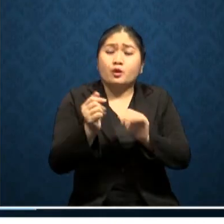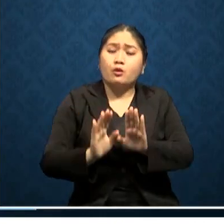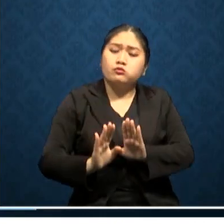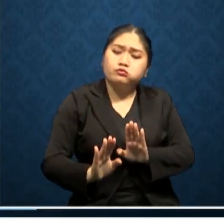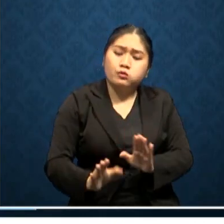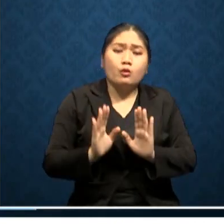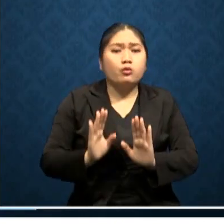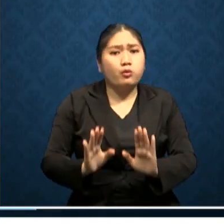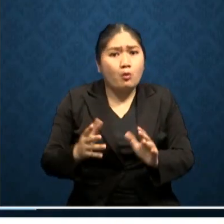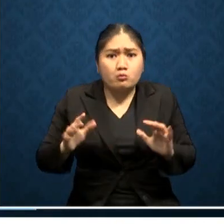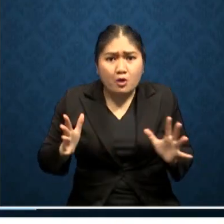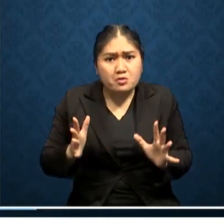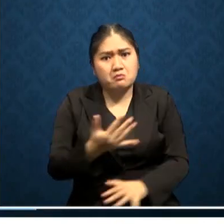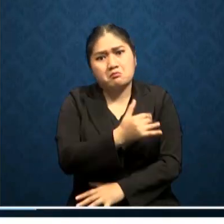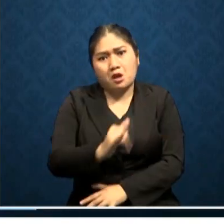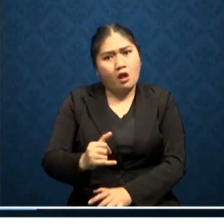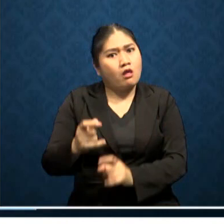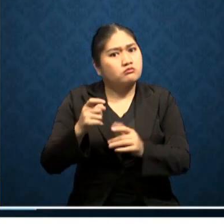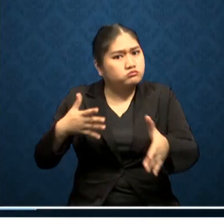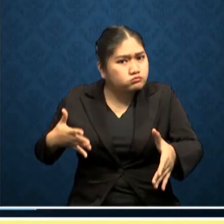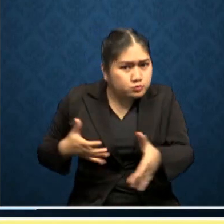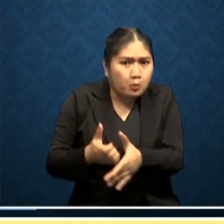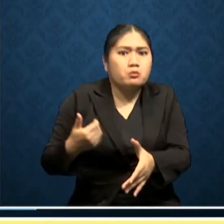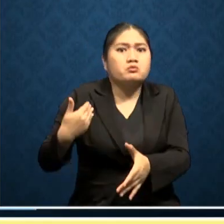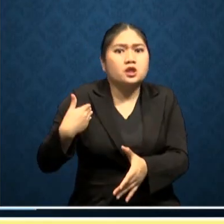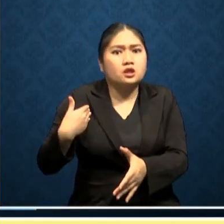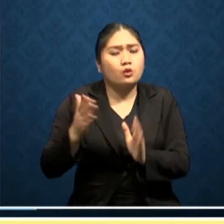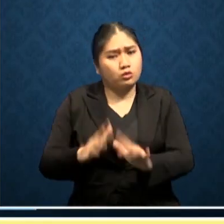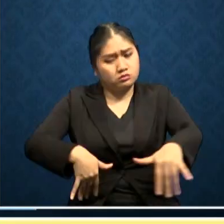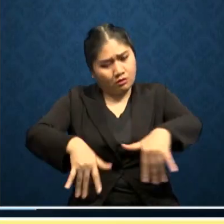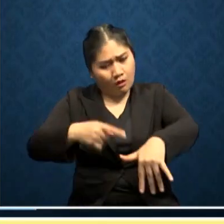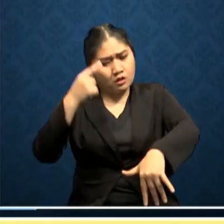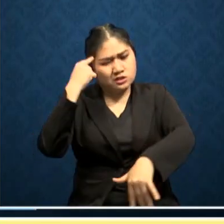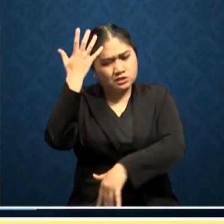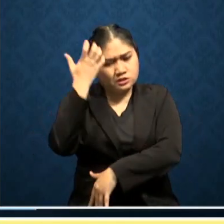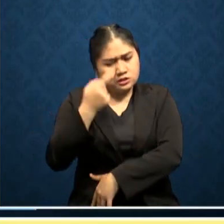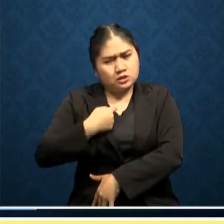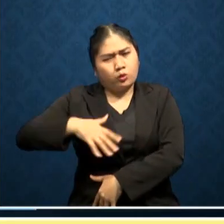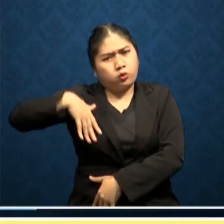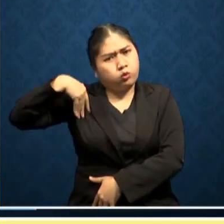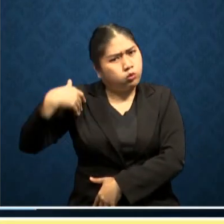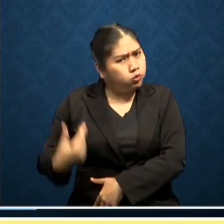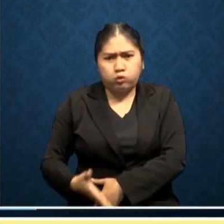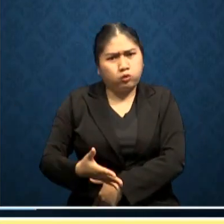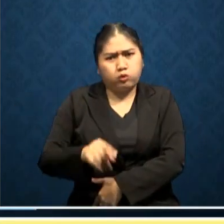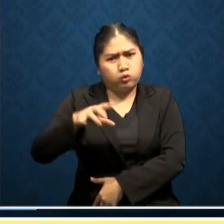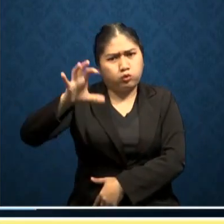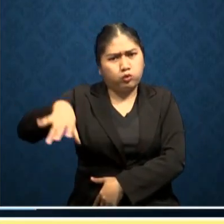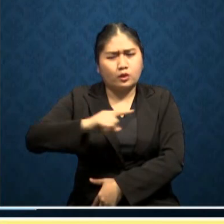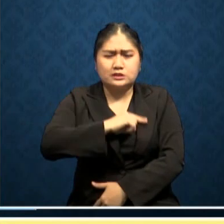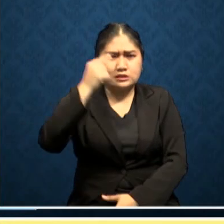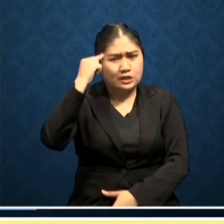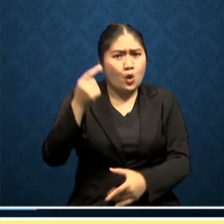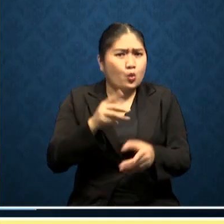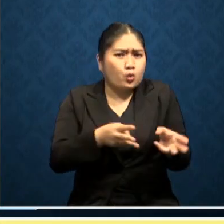มากเลยเพรฉนั้นคนใพนที่ คอก่ว carpeting is difficult toในพืนที่เอง จัหวตร findจะมีมาตenos